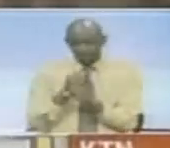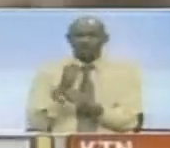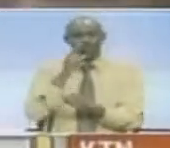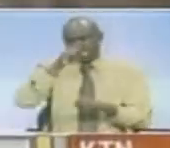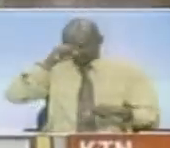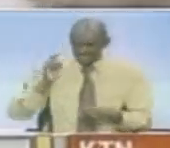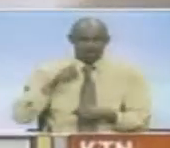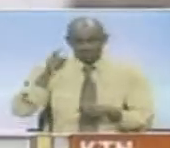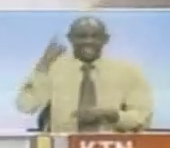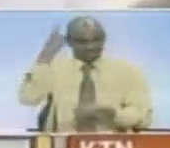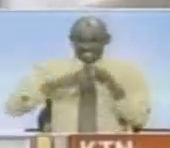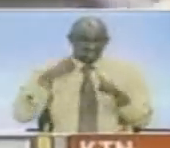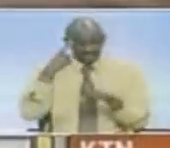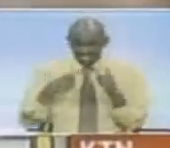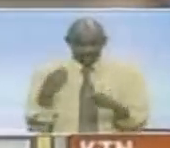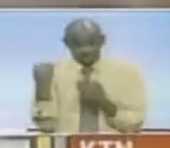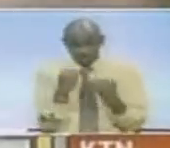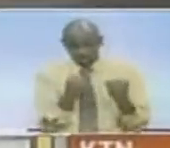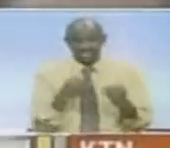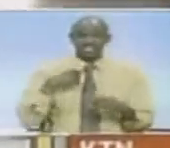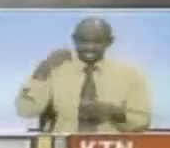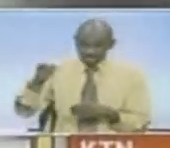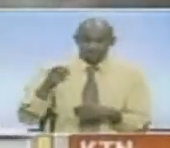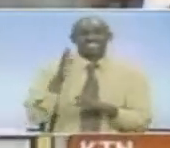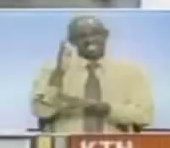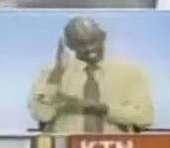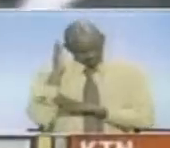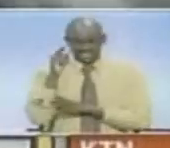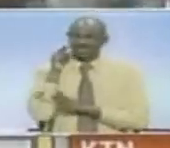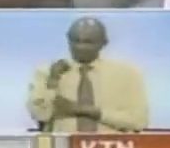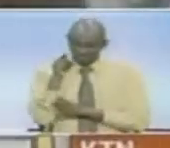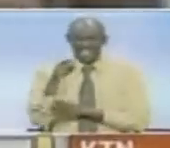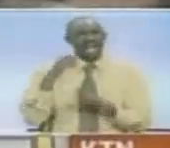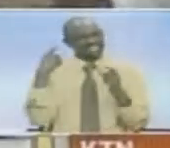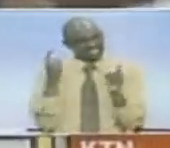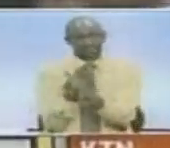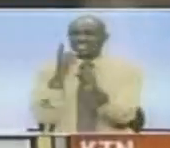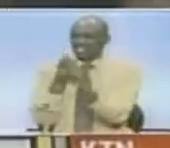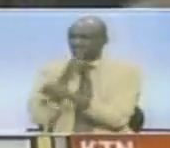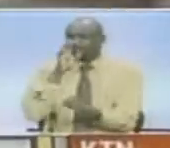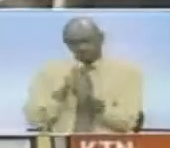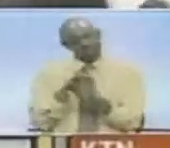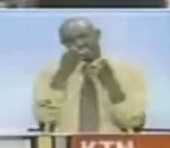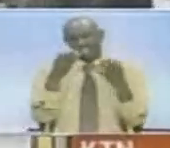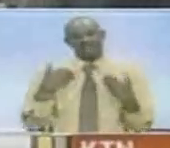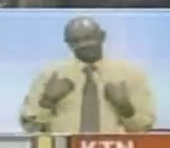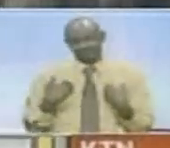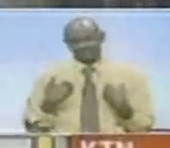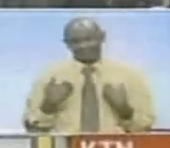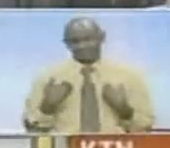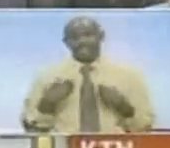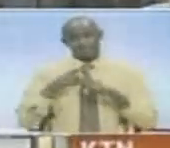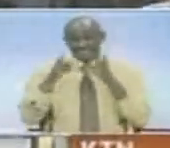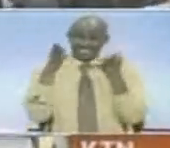kila mwaka kwa vijana, kuwekeza katika usalama wa taifa, miongoni mwa ahadi zingine.